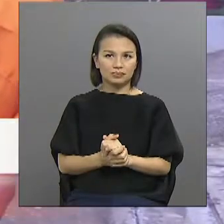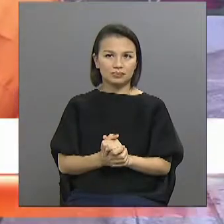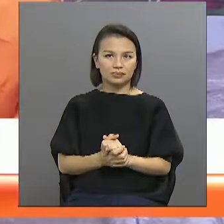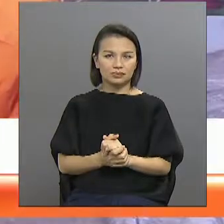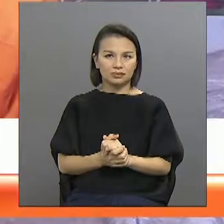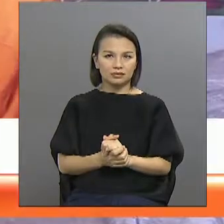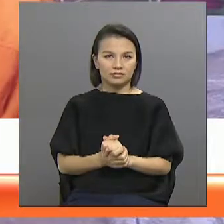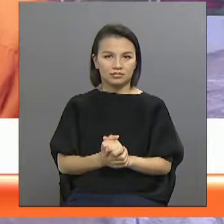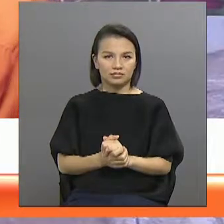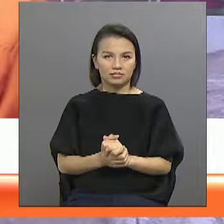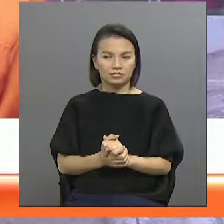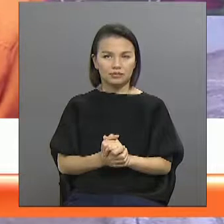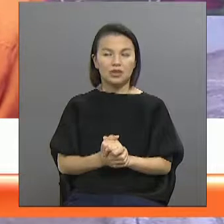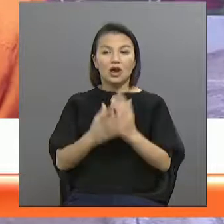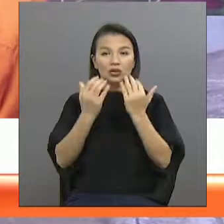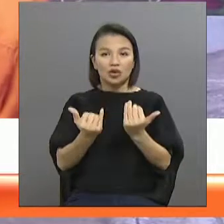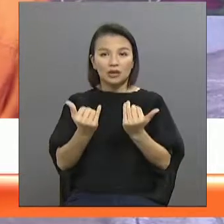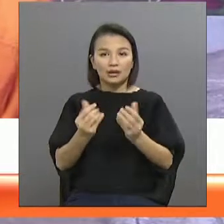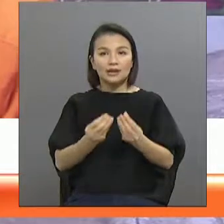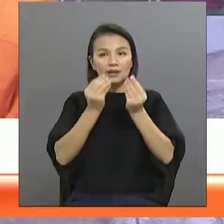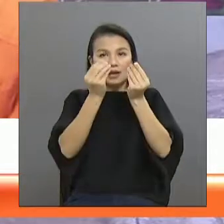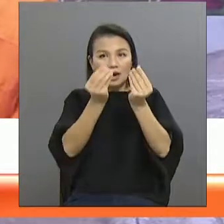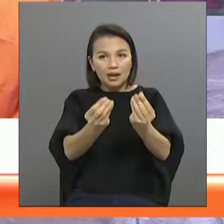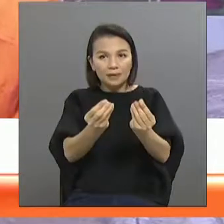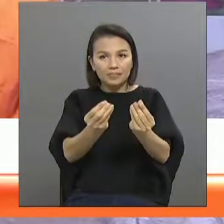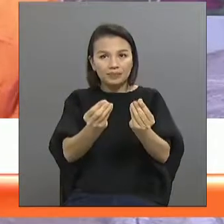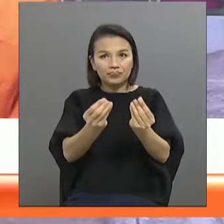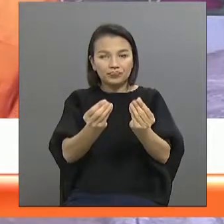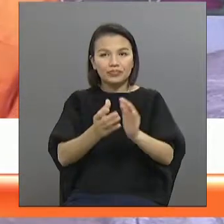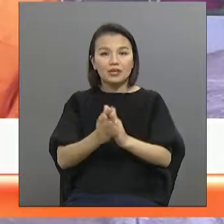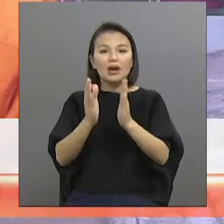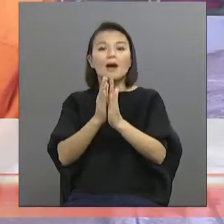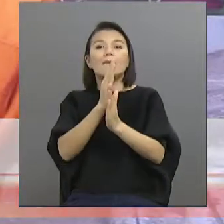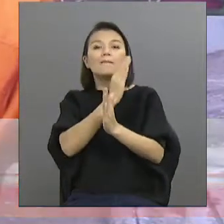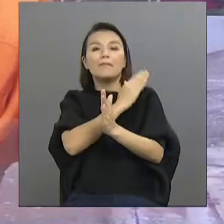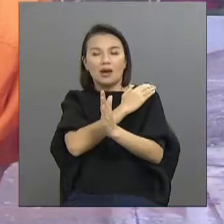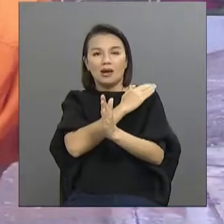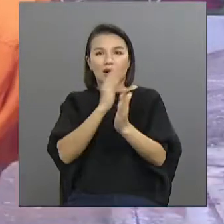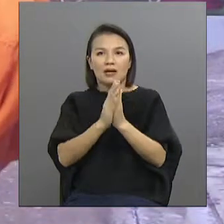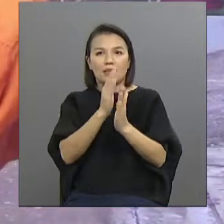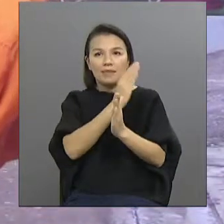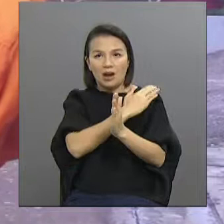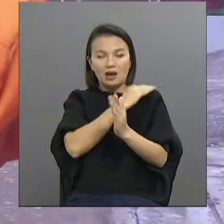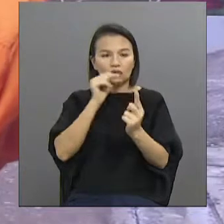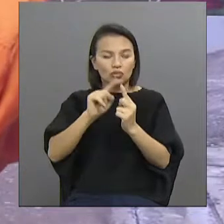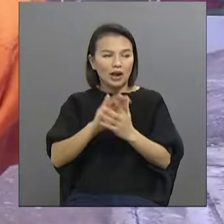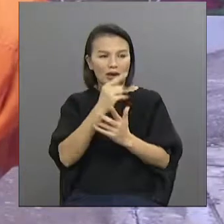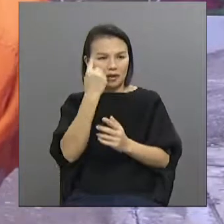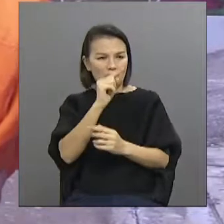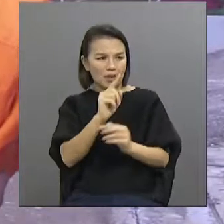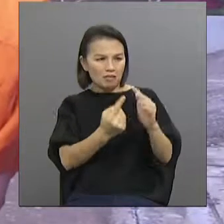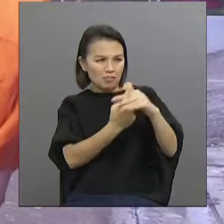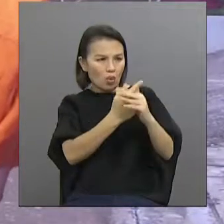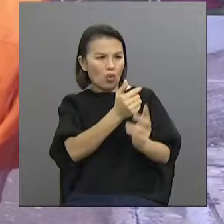การที่เราให้เจ้าคณะพระสังฆาธิการองค์ที่มีแววในการที่